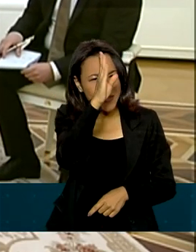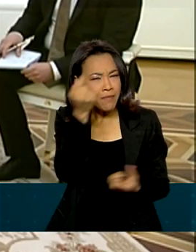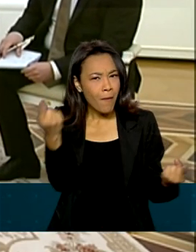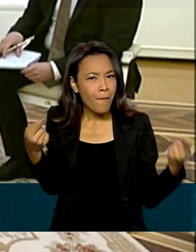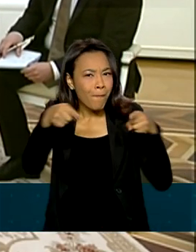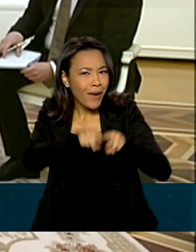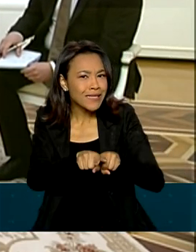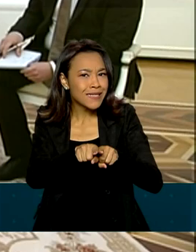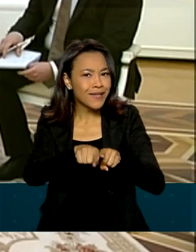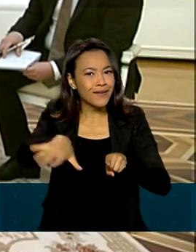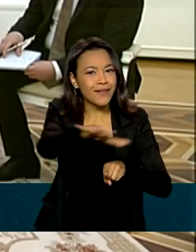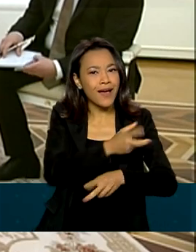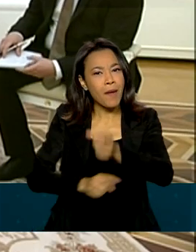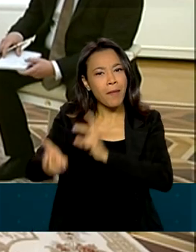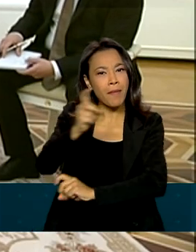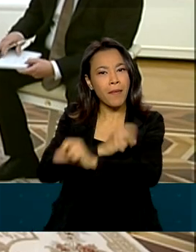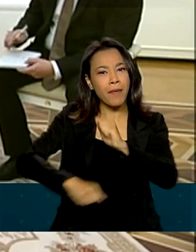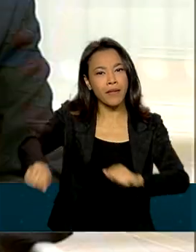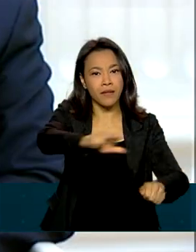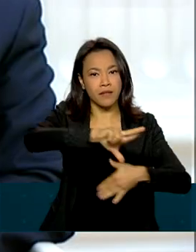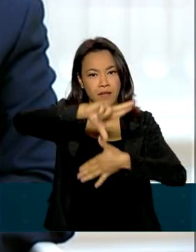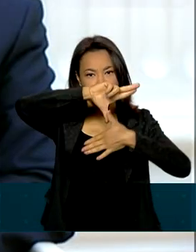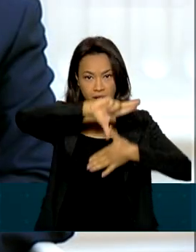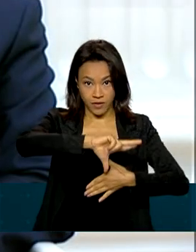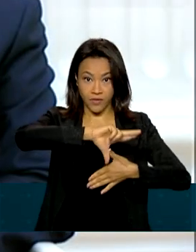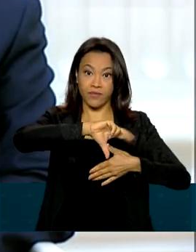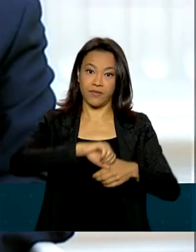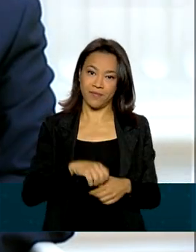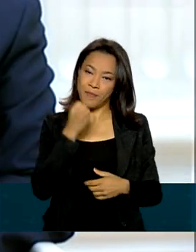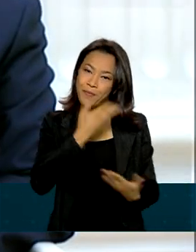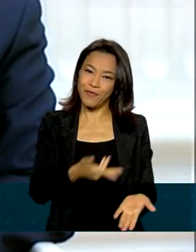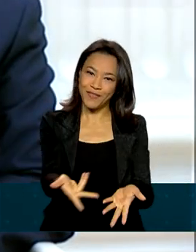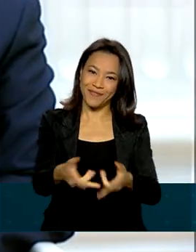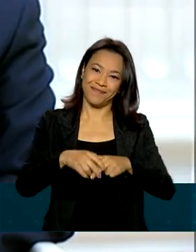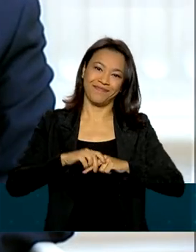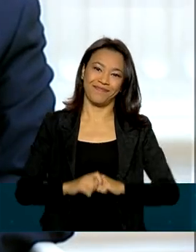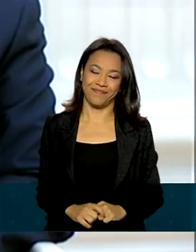parceiro comercial na região da América Latina. Добро пожаловать. Bem-vindo.